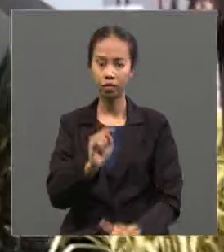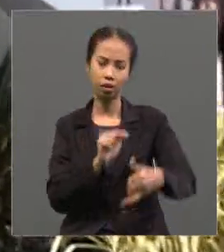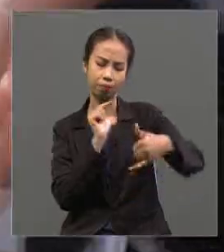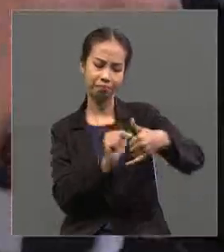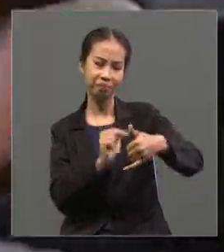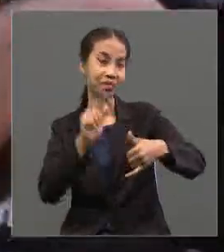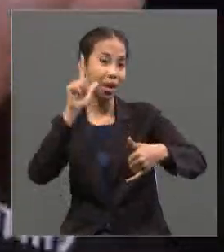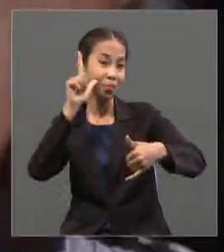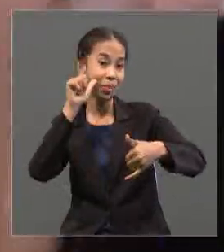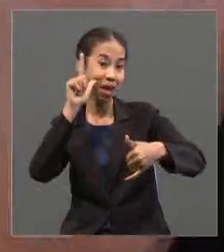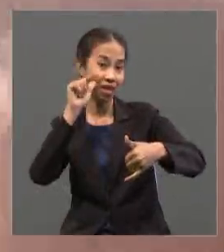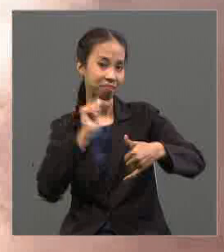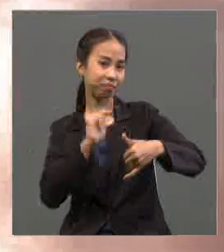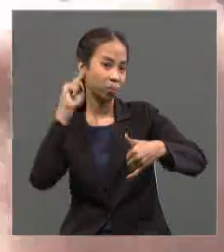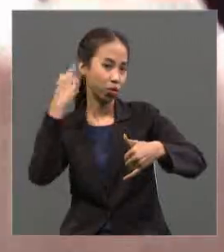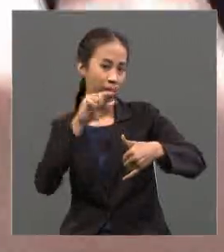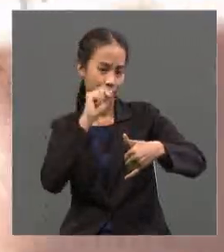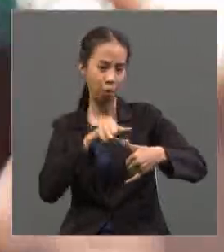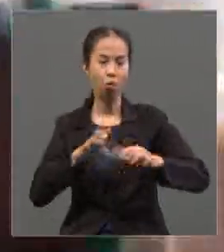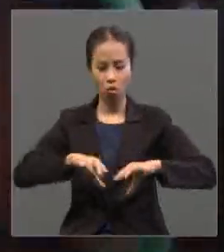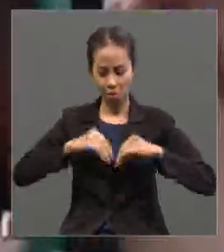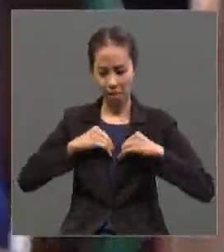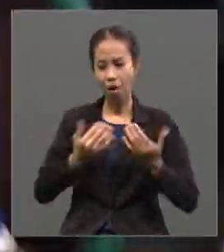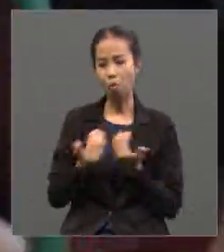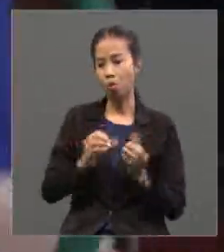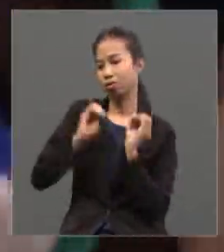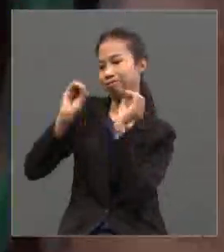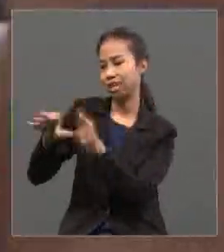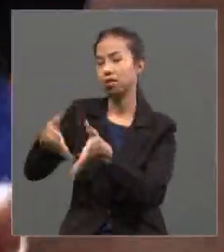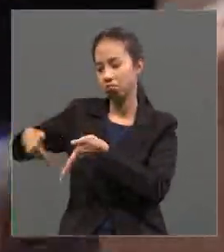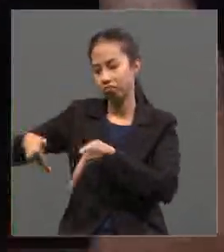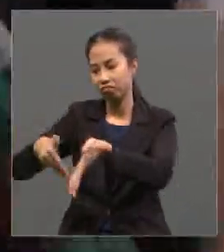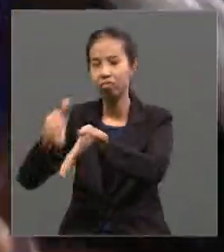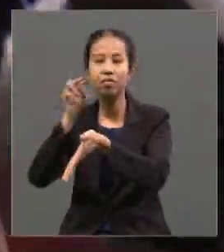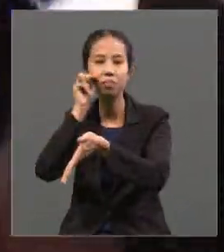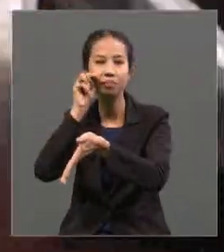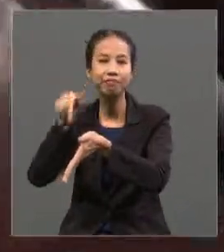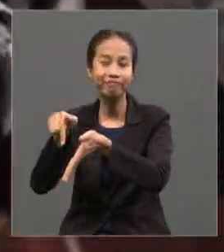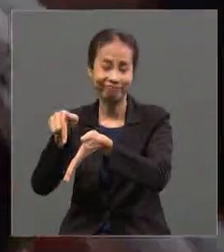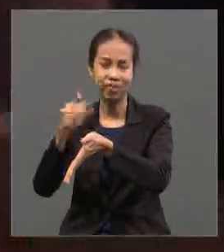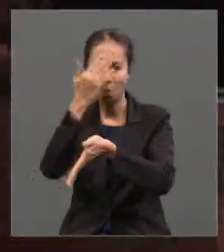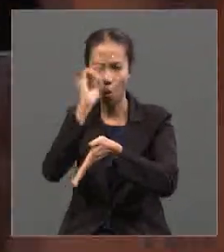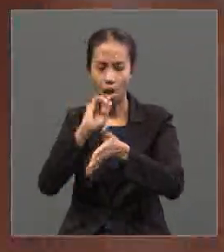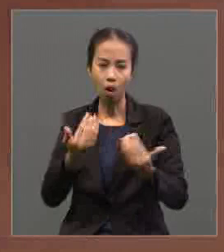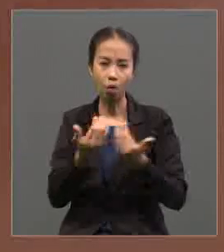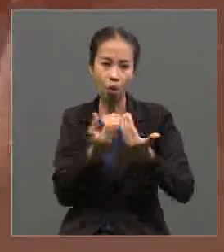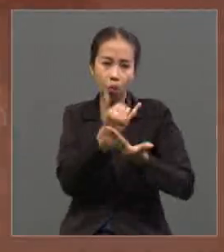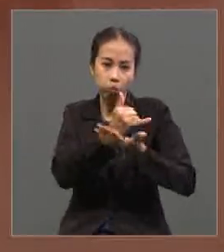ม่ของเด็กยอมรับสารภาพเป็นคนนำลูกไปโยนทิ้งที่คลองข้างบ้านหลังจากทำลูกหลุด